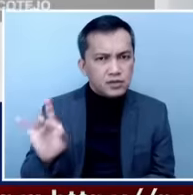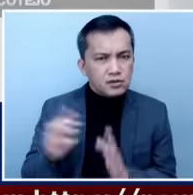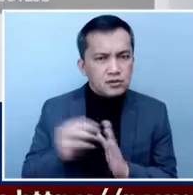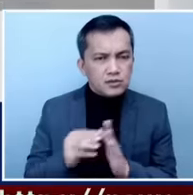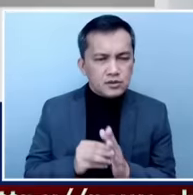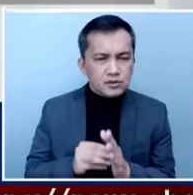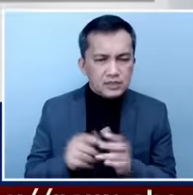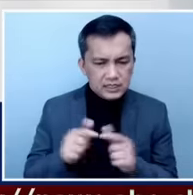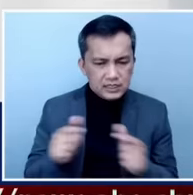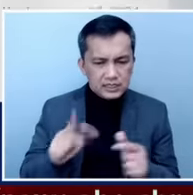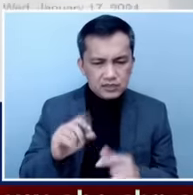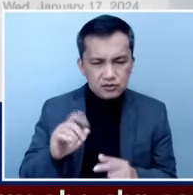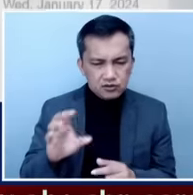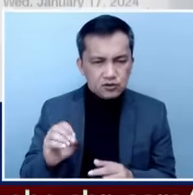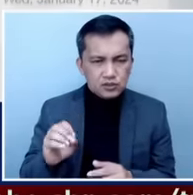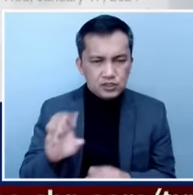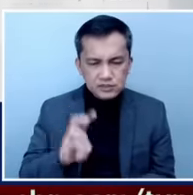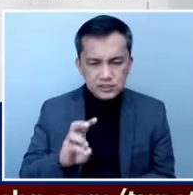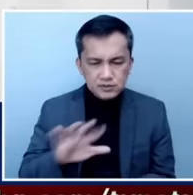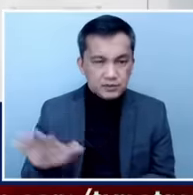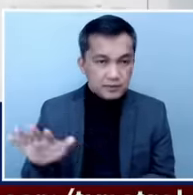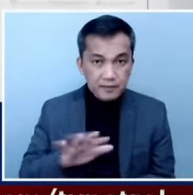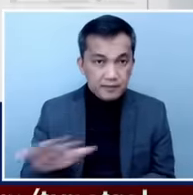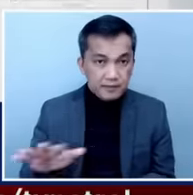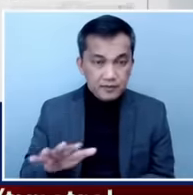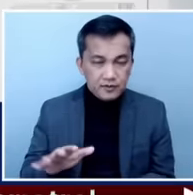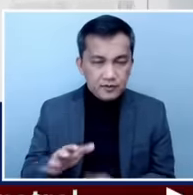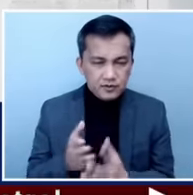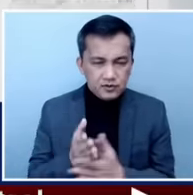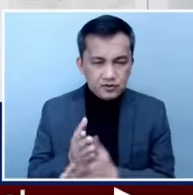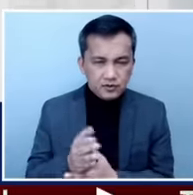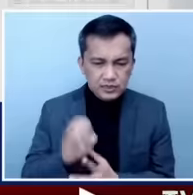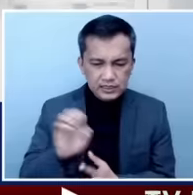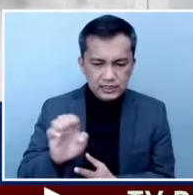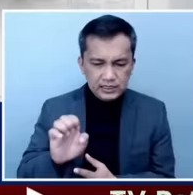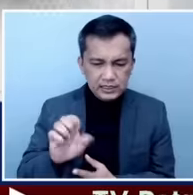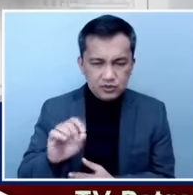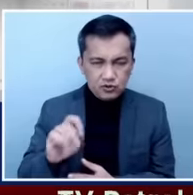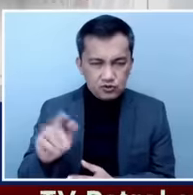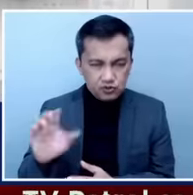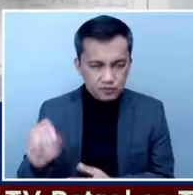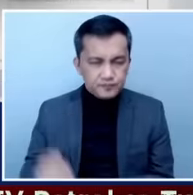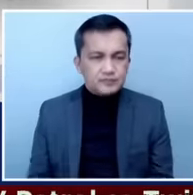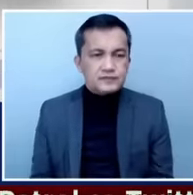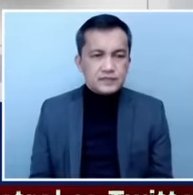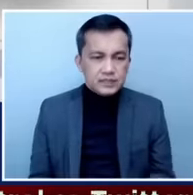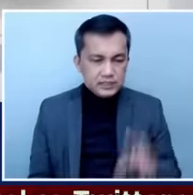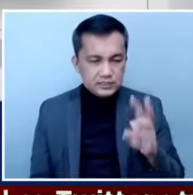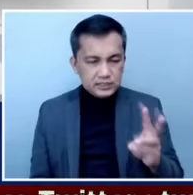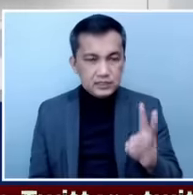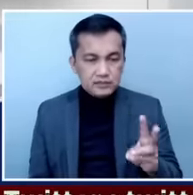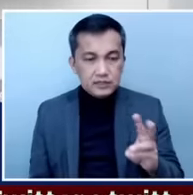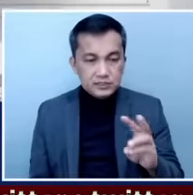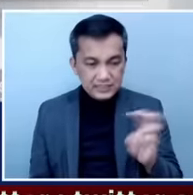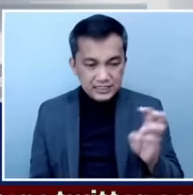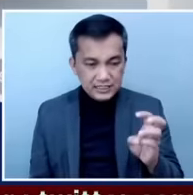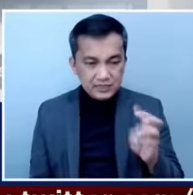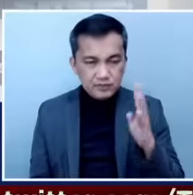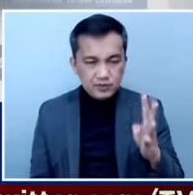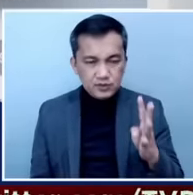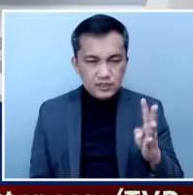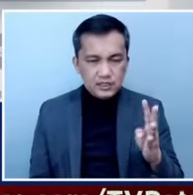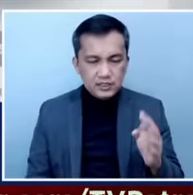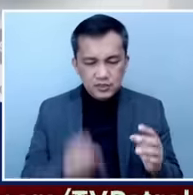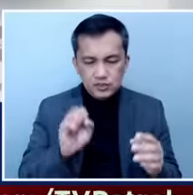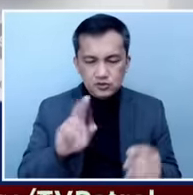Grand Lotto 655 draw kagabi sa pamamagitan ng e-Lotto at higit 640 million sa Super Lotto